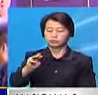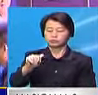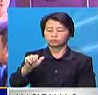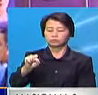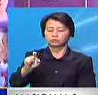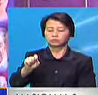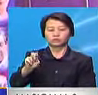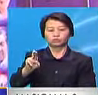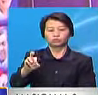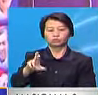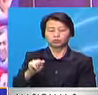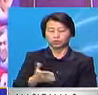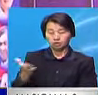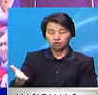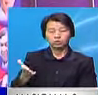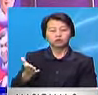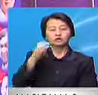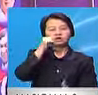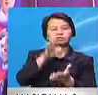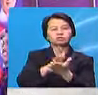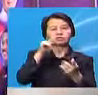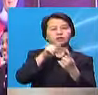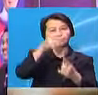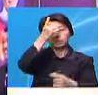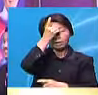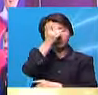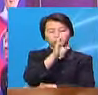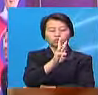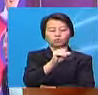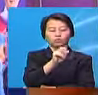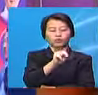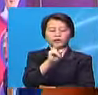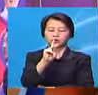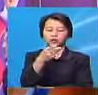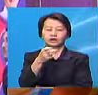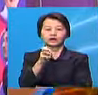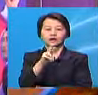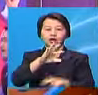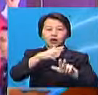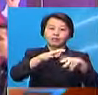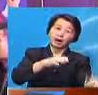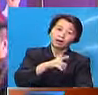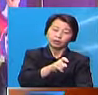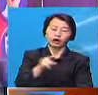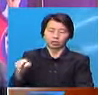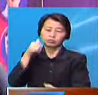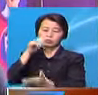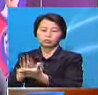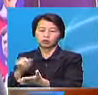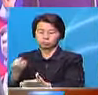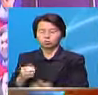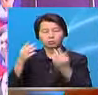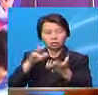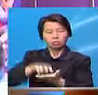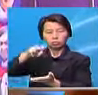beliau sebagai isteri kepada arwah banyak turun ke kawasan-kawasan di